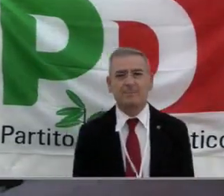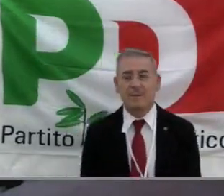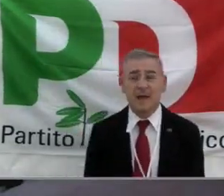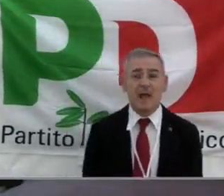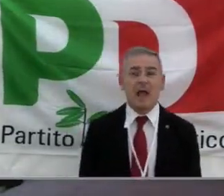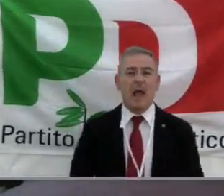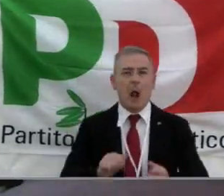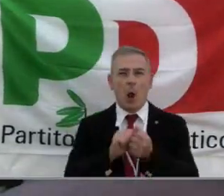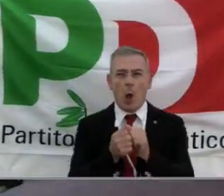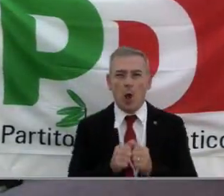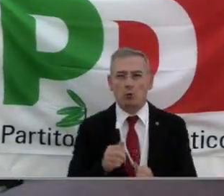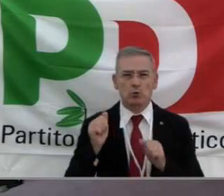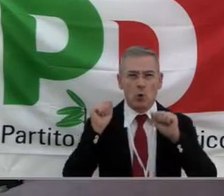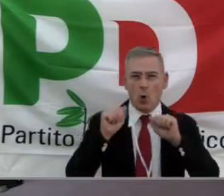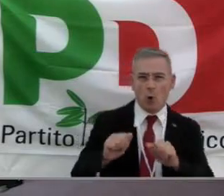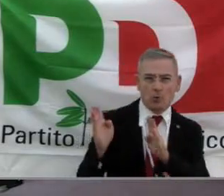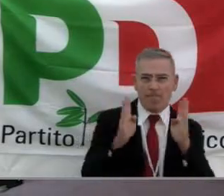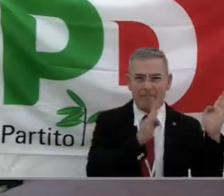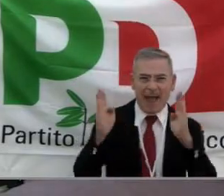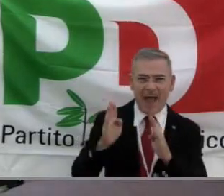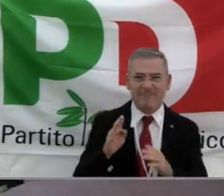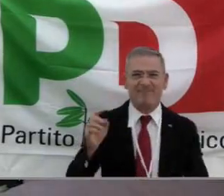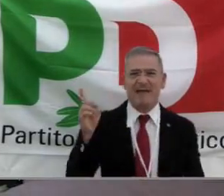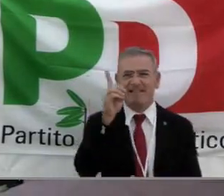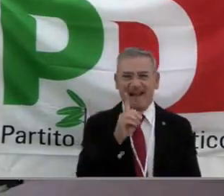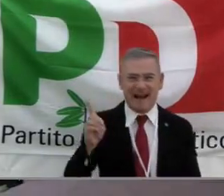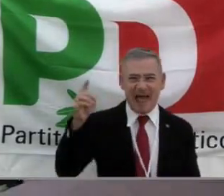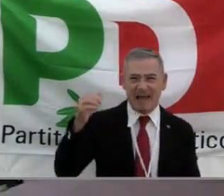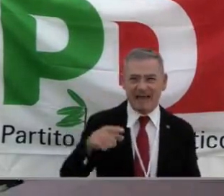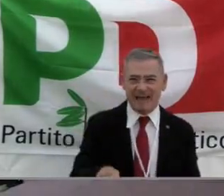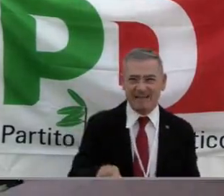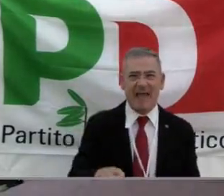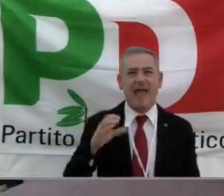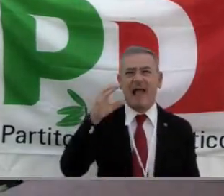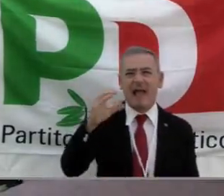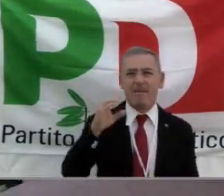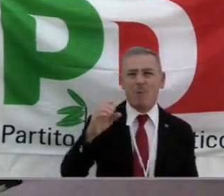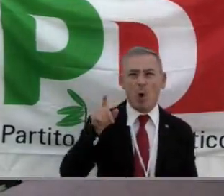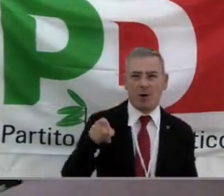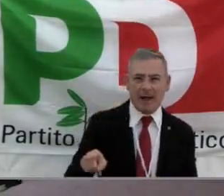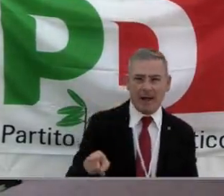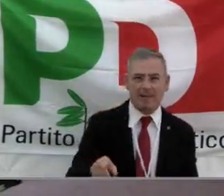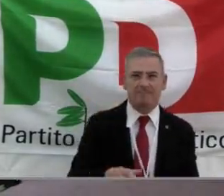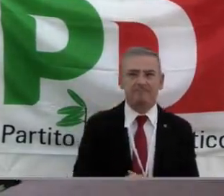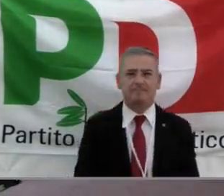È la lotta contro la mafia, l'andrangheta, la camorra.